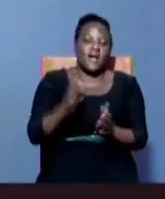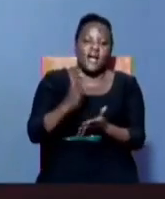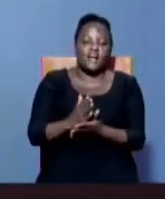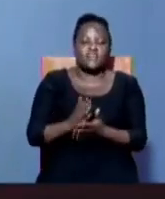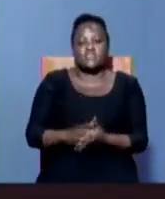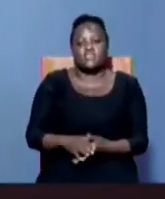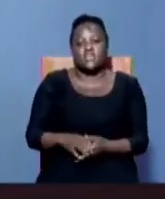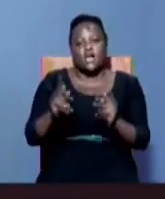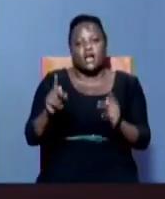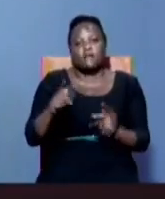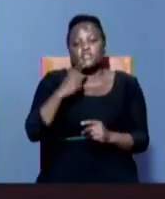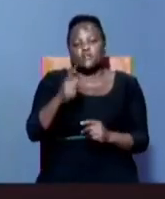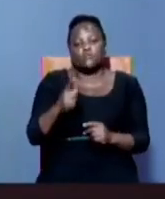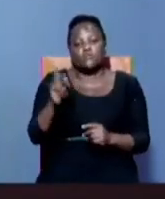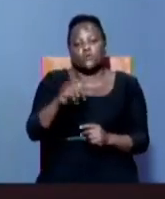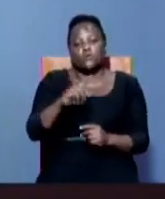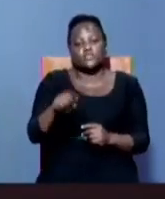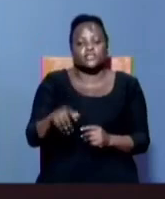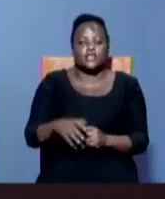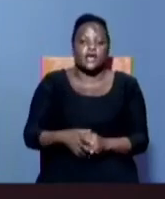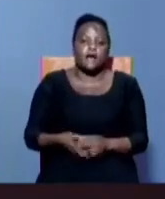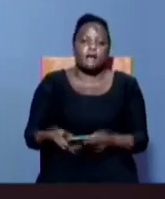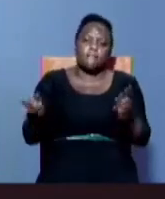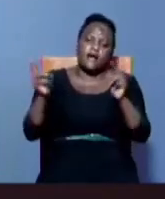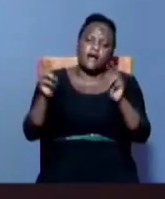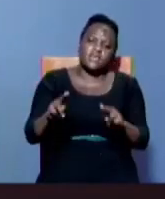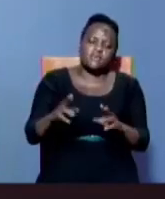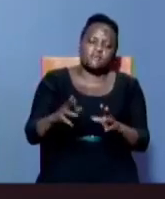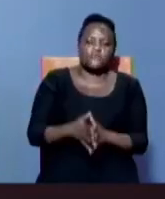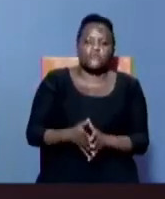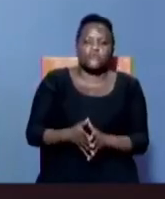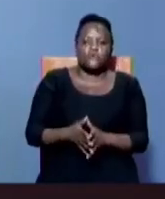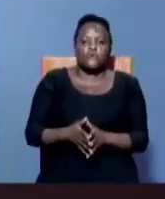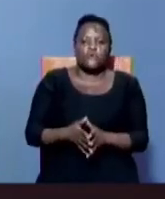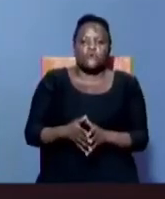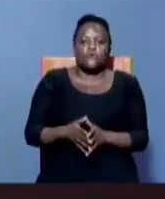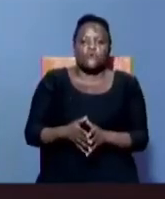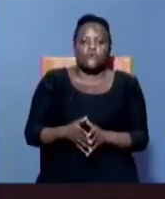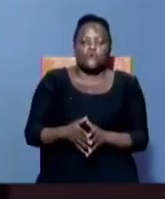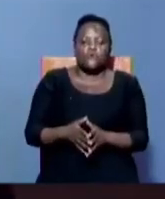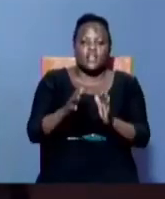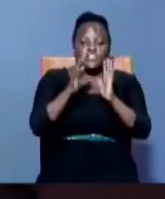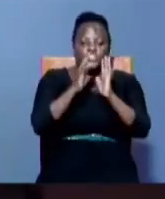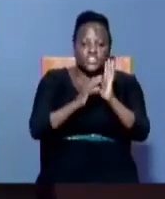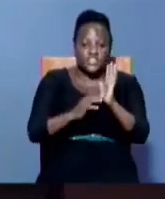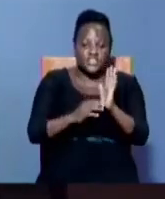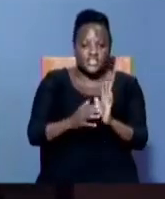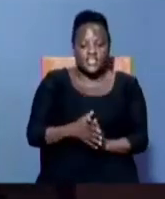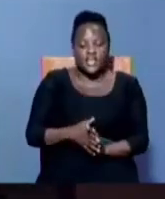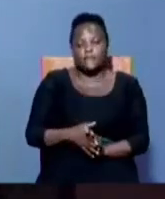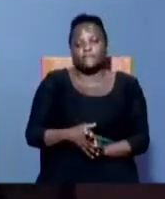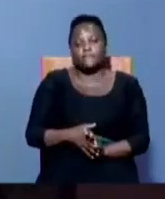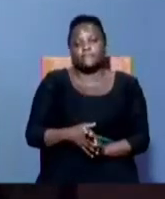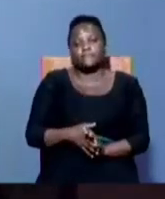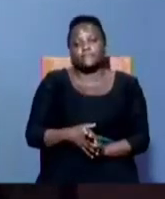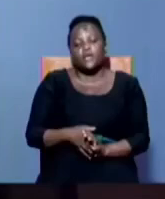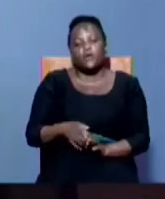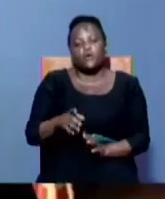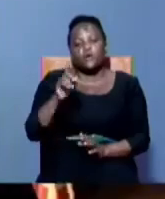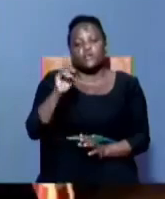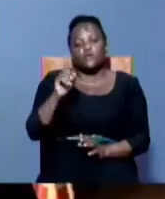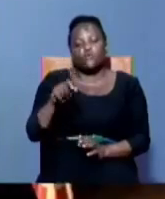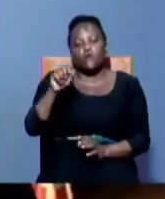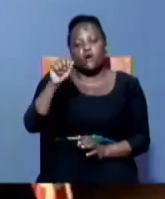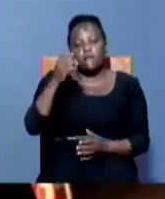nimekosea, majaji, mahakimu, wana sheria, wale lawyers, ma advocate watakuwa